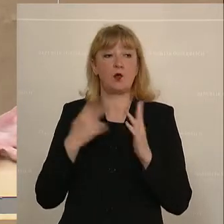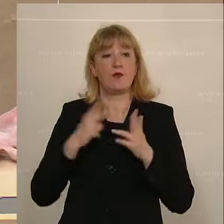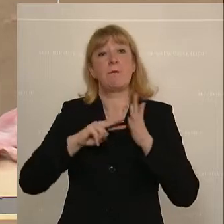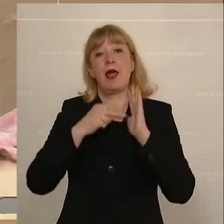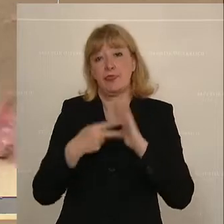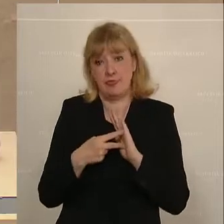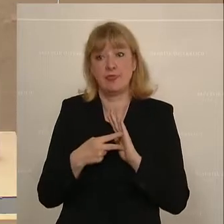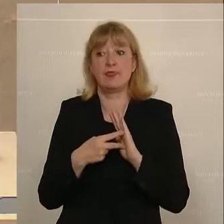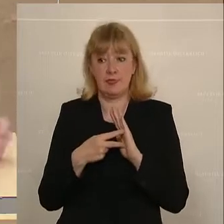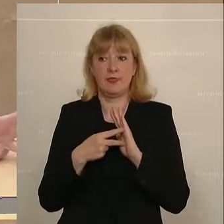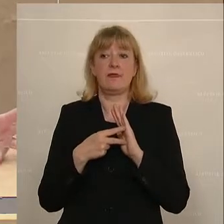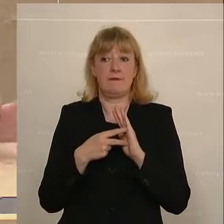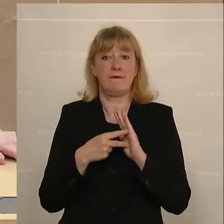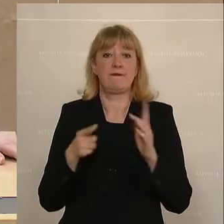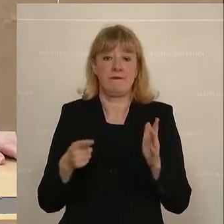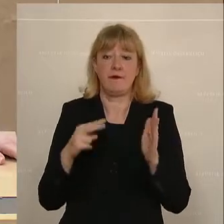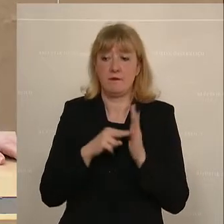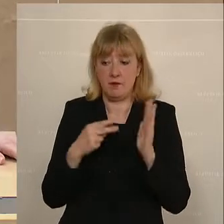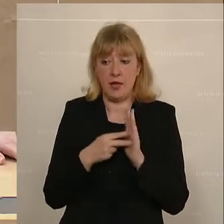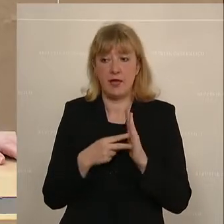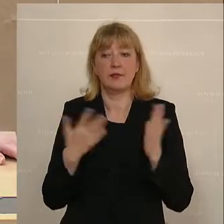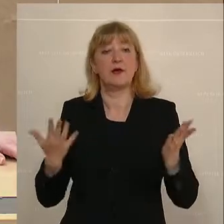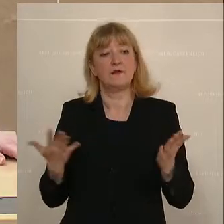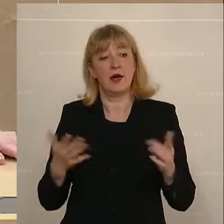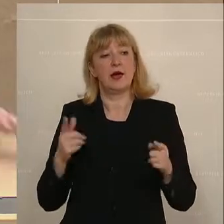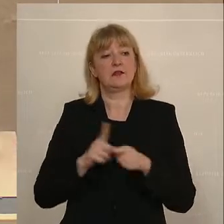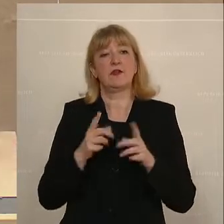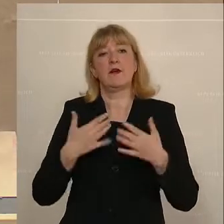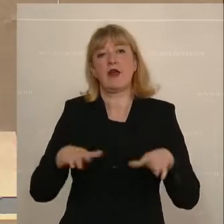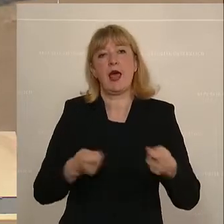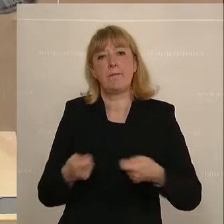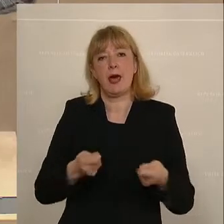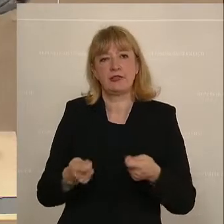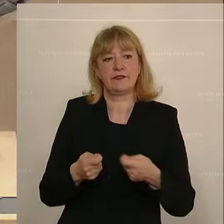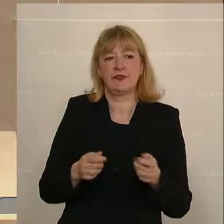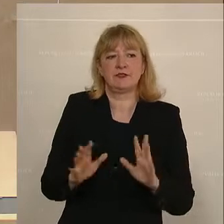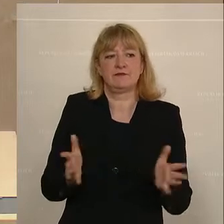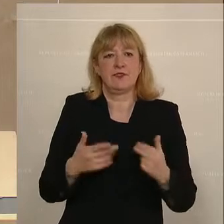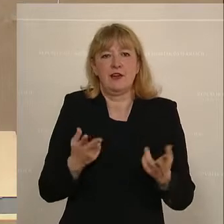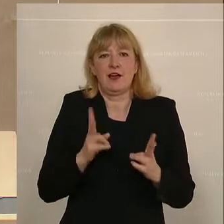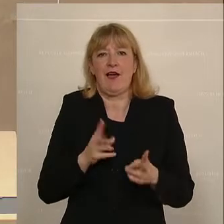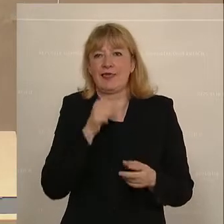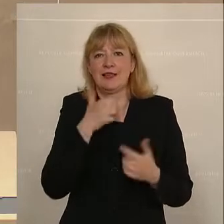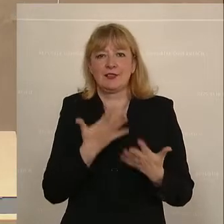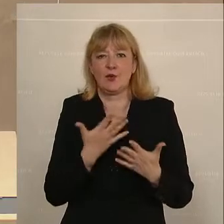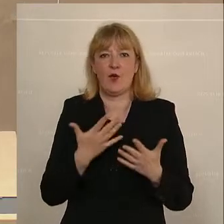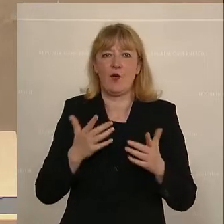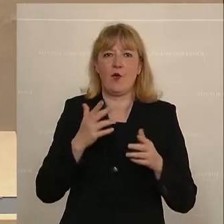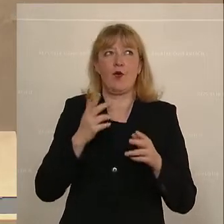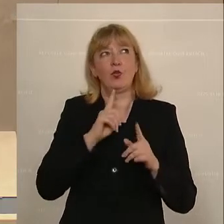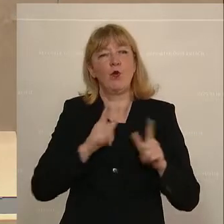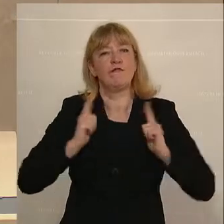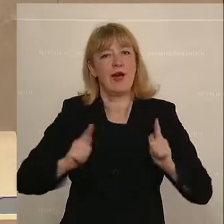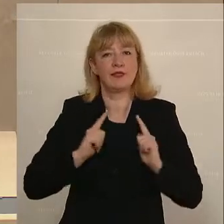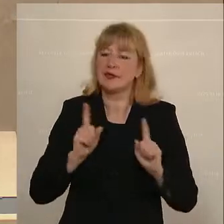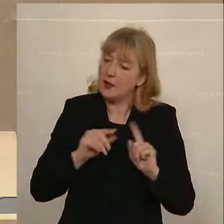Plan. Und der Plan kann nicht sein, der freie Markt wird es regeln, weil dann werden wir es da alle herin nicht mehr erleben, solange werden wir auf das warten können,